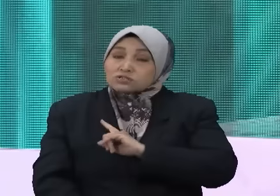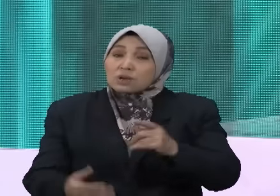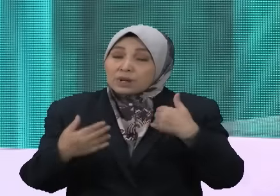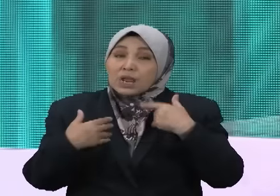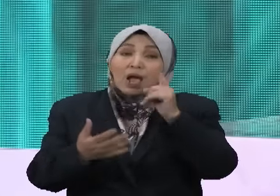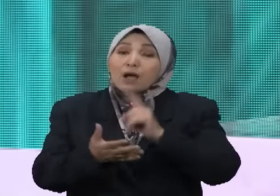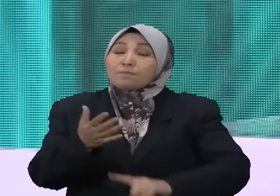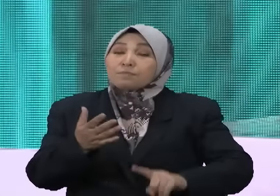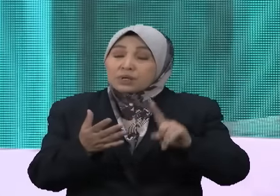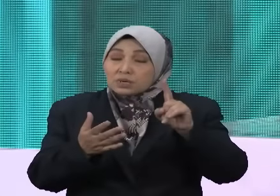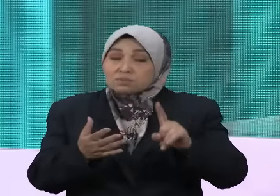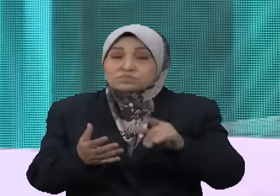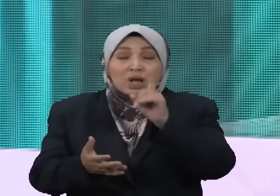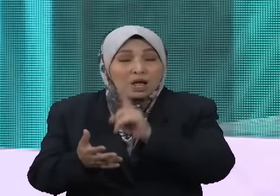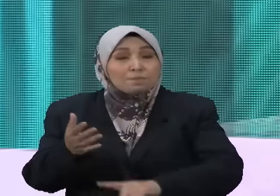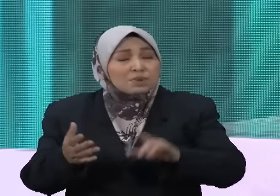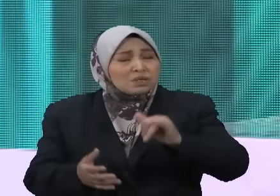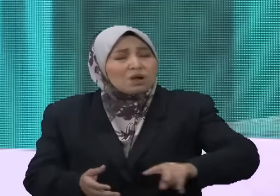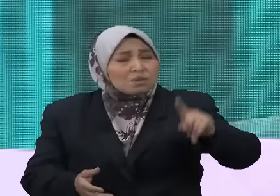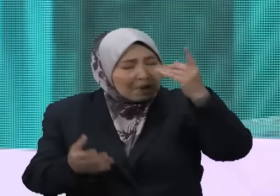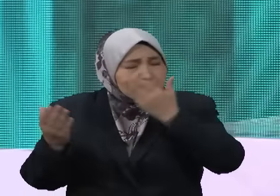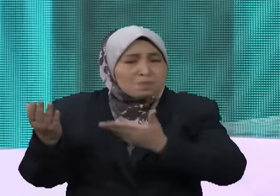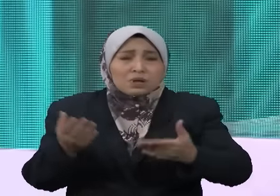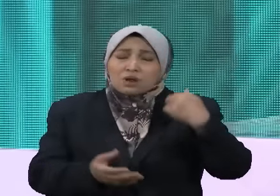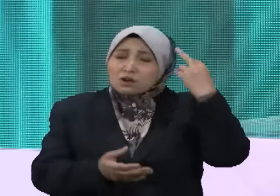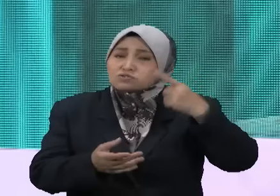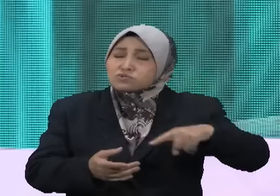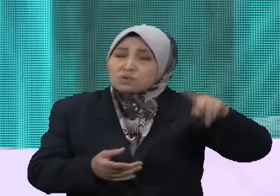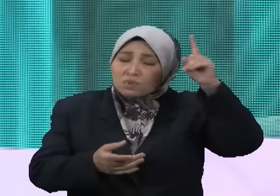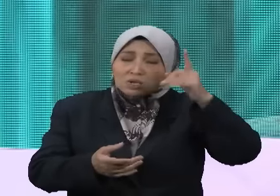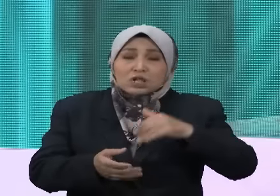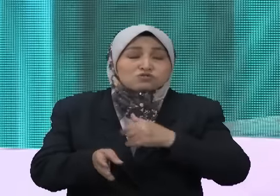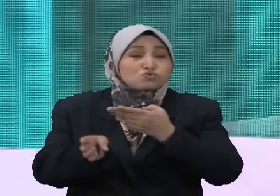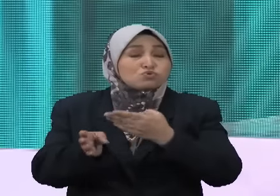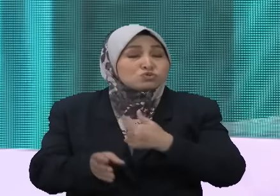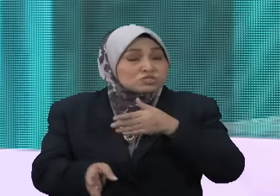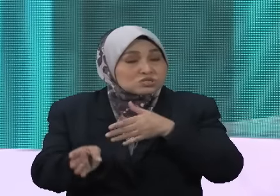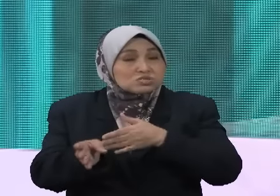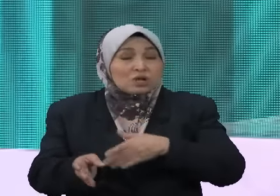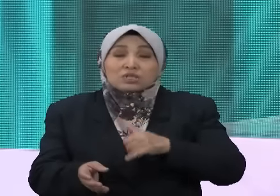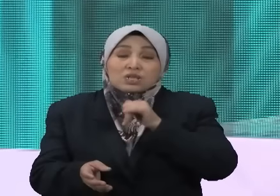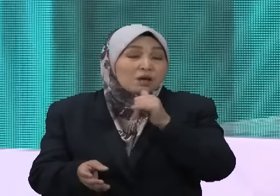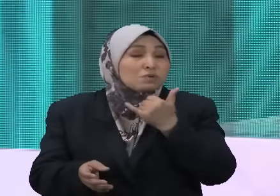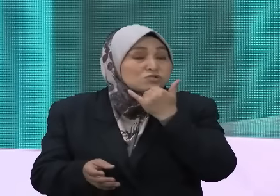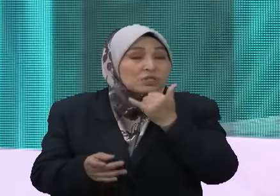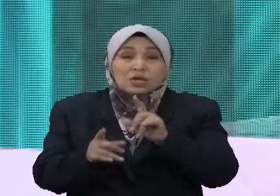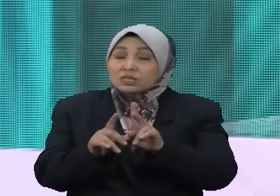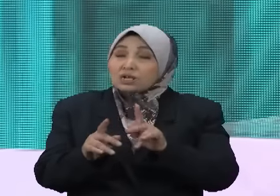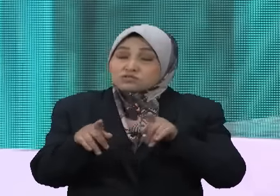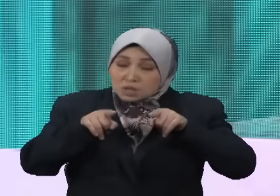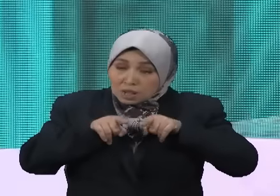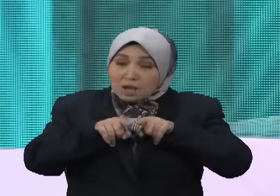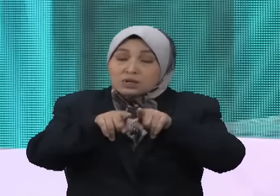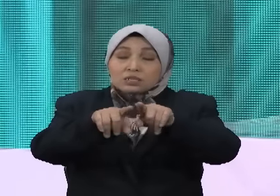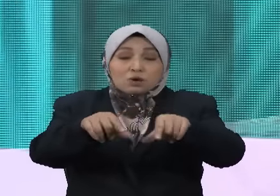apa yang mawafaq kitaballah sunah rasulihi Maka itulah yang benar apa yang tidak menyalahi apa yang selari dengan